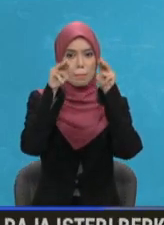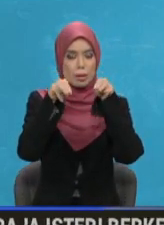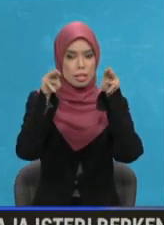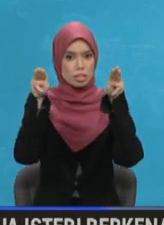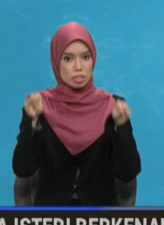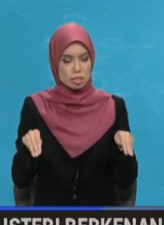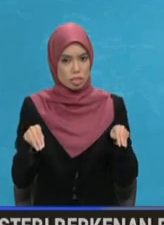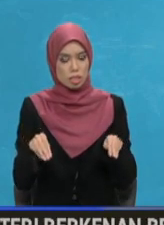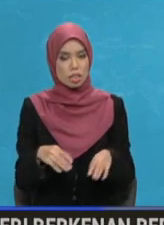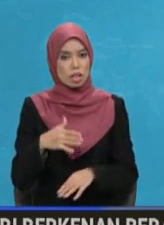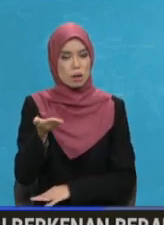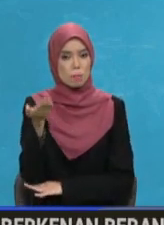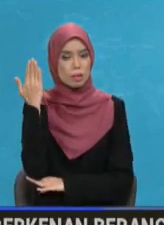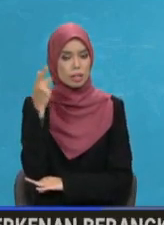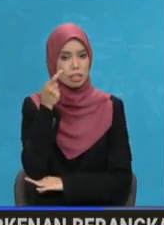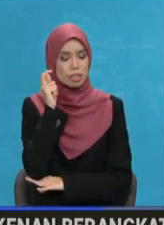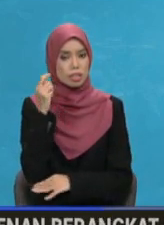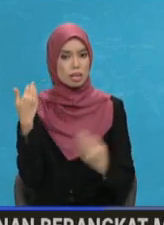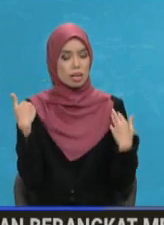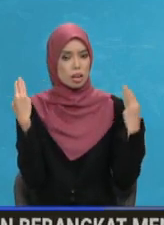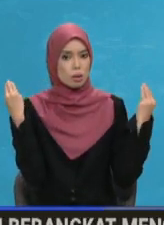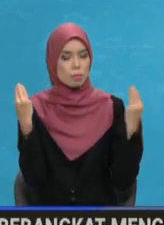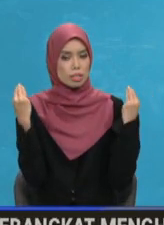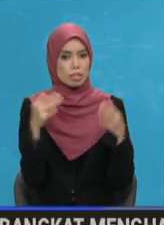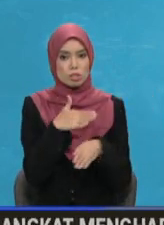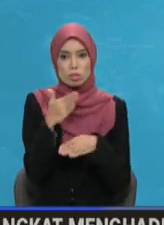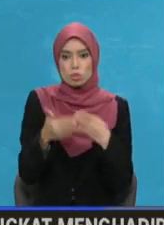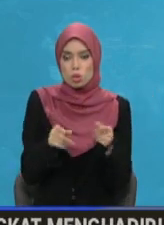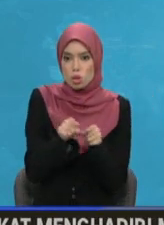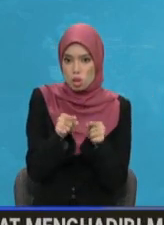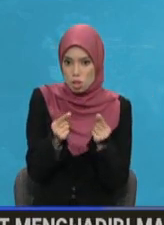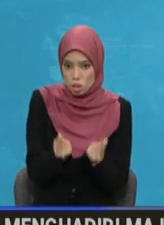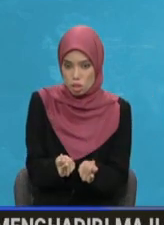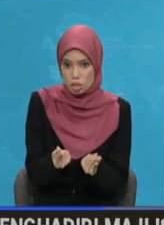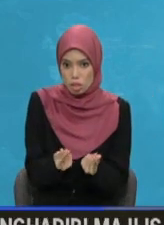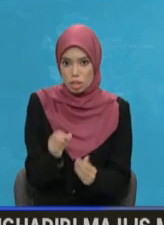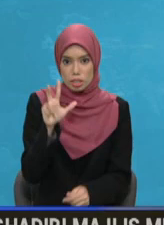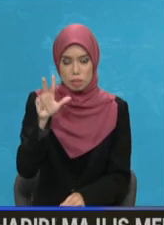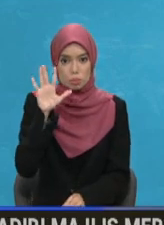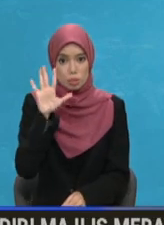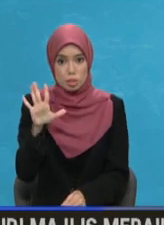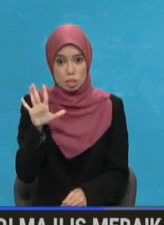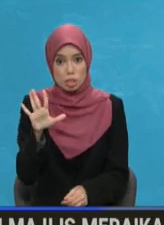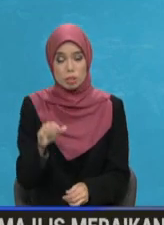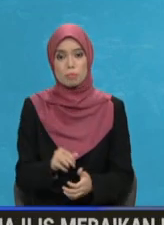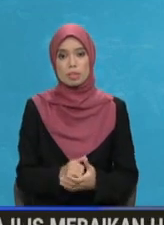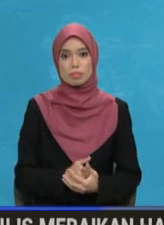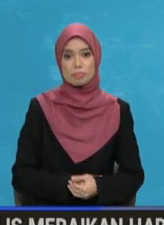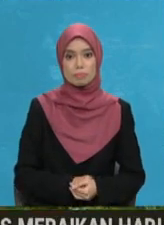masjid berkenaan pagi tadi mengadakan majelis khatam Alquran 35 kali khatam